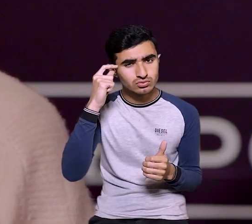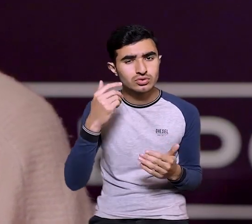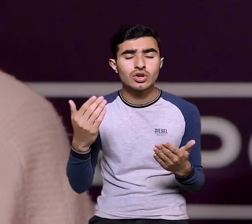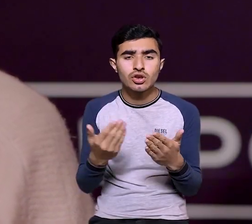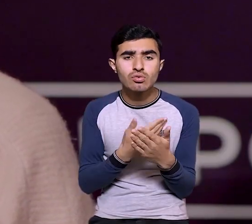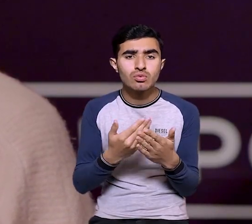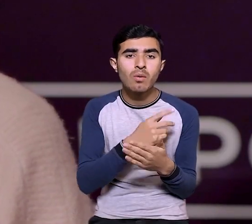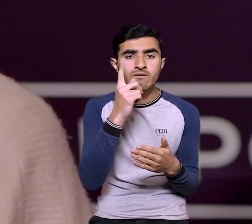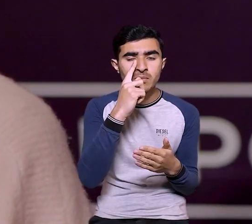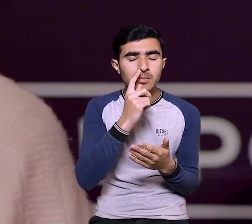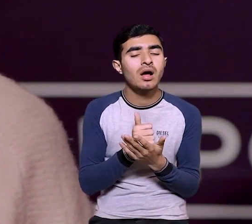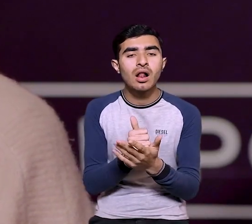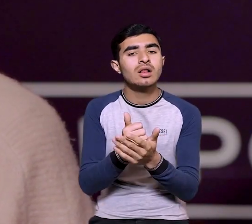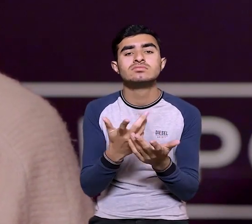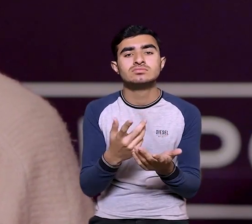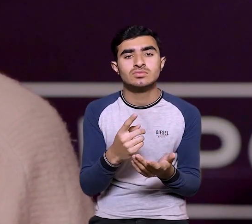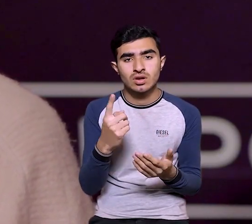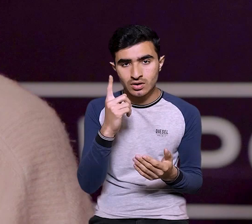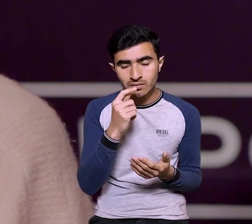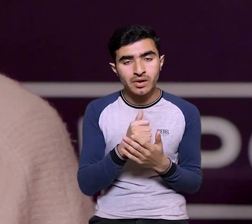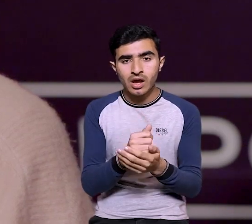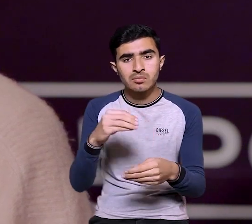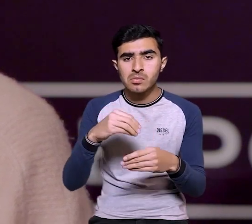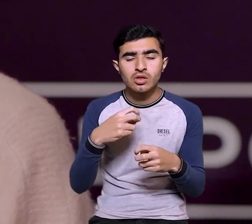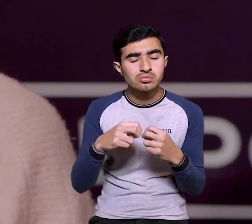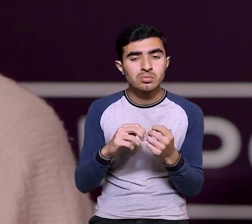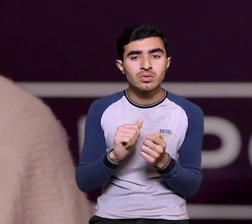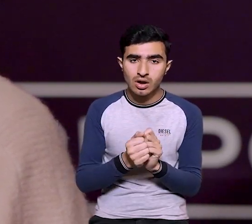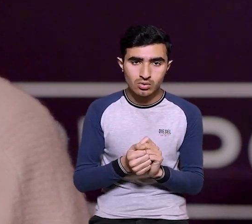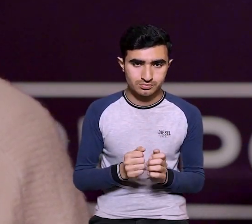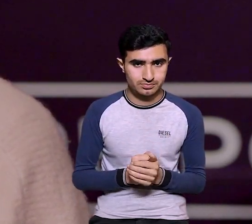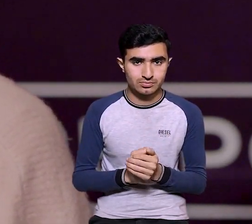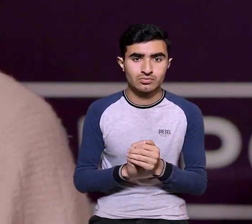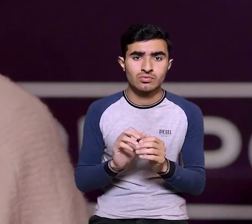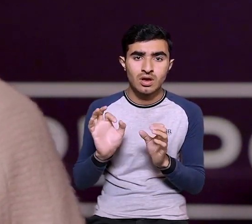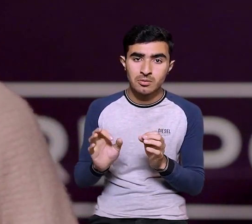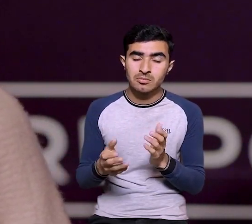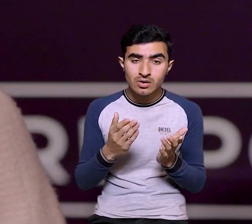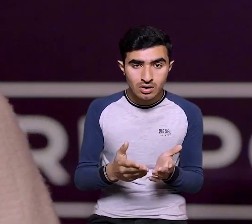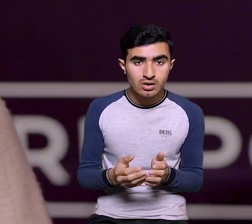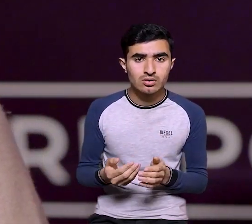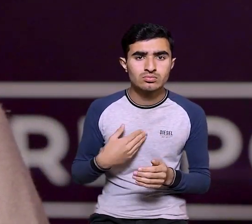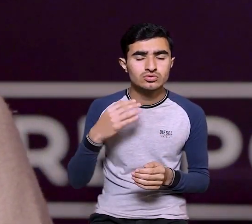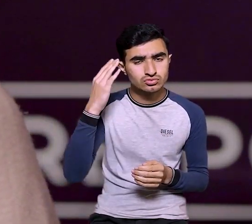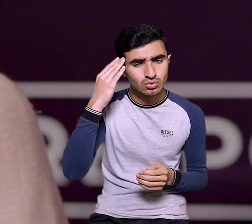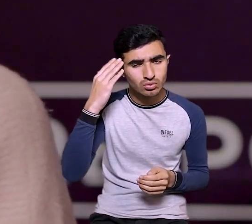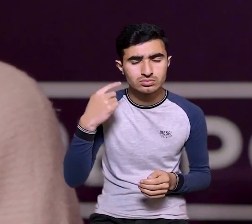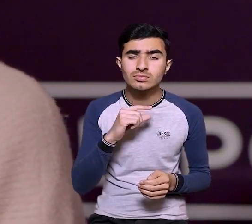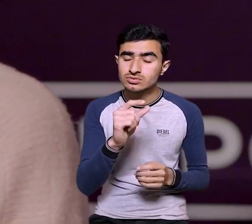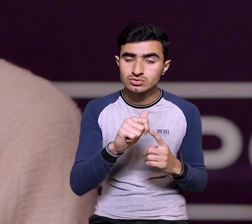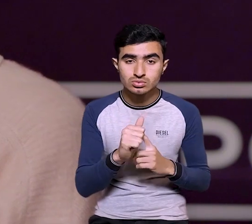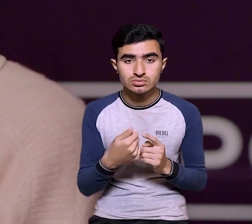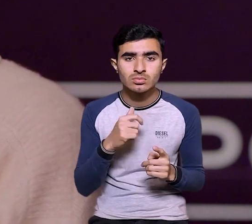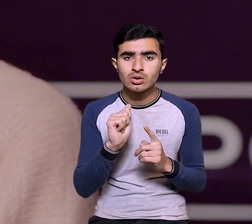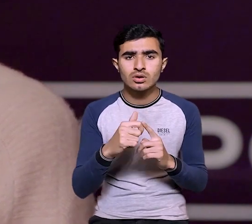अब ख़वातीन के लिए क्या कर सकती हूँ और ख़वातीन के लिए मसले मसाइल को कैसे हल कर सकती हूँ. और इसमें मैं आप बताना ये भी